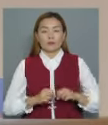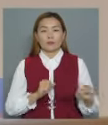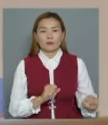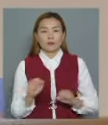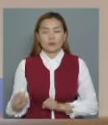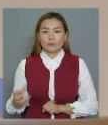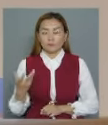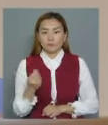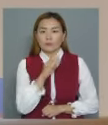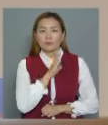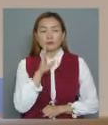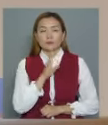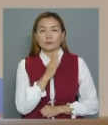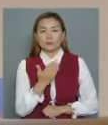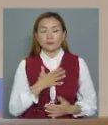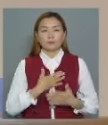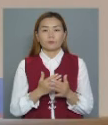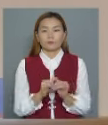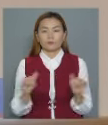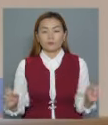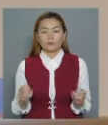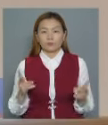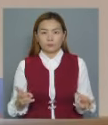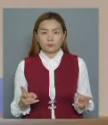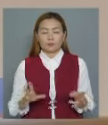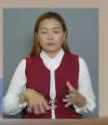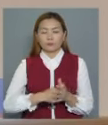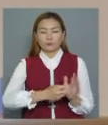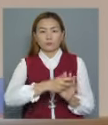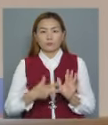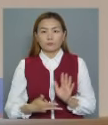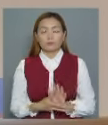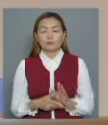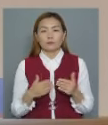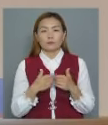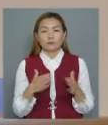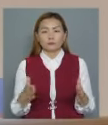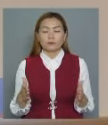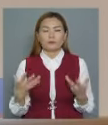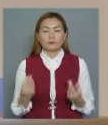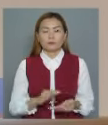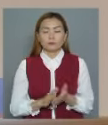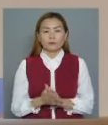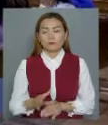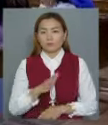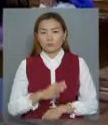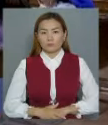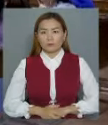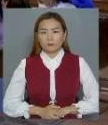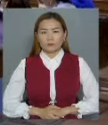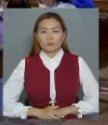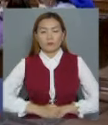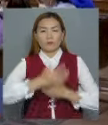және әйелдердің қоғамда белсенділігін арттыру мақсатында осы күнге дейін 18 ашық есік күні ұйымдастырылды.